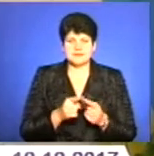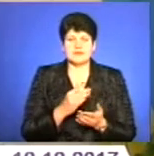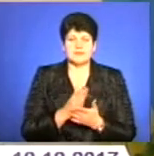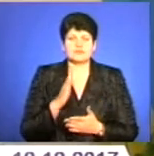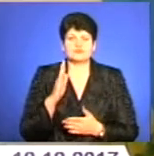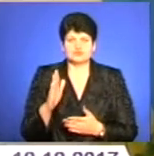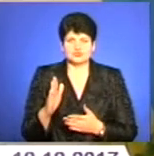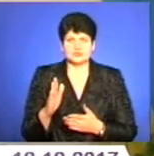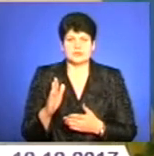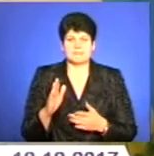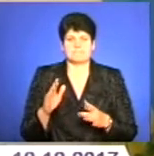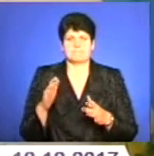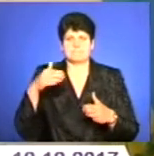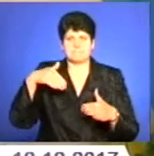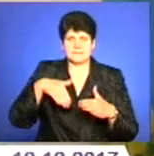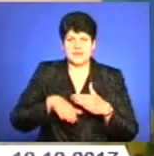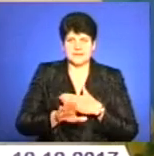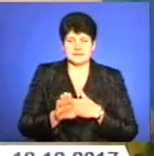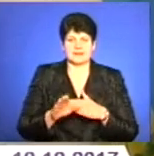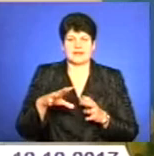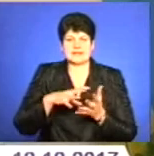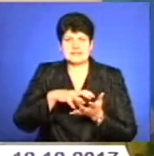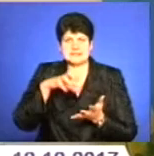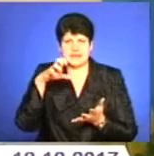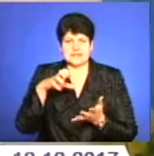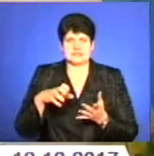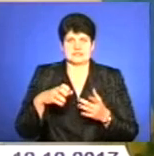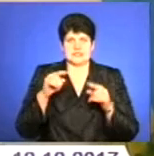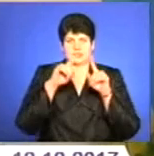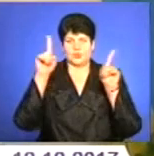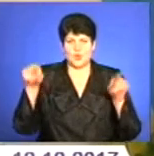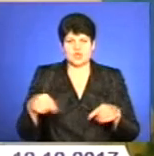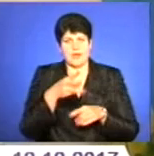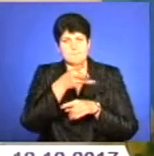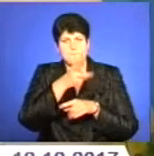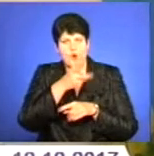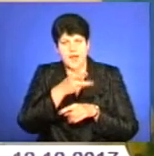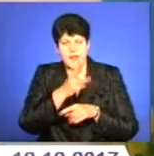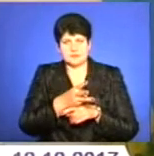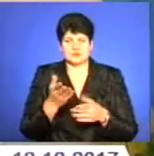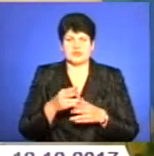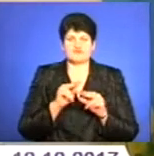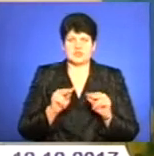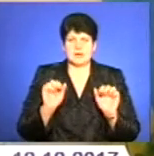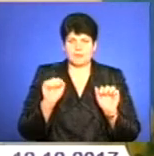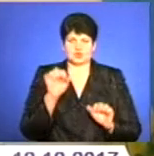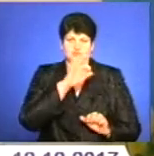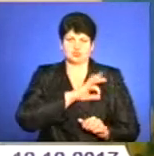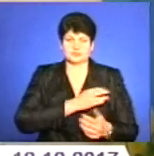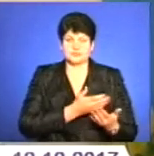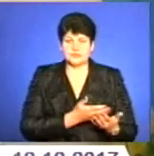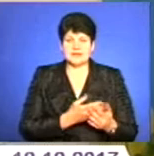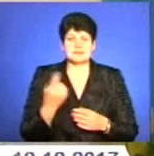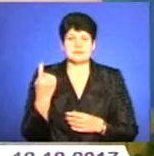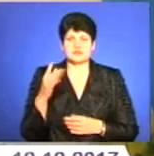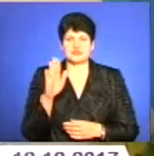бути принтери, ксерокси, це має бути інтерактивна дошка, проектор, з якою вчитель може користуватися. З 1